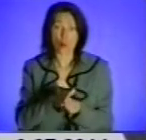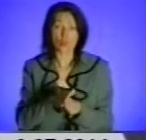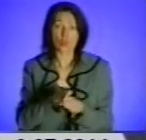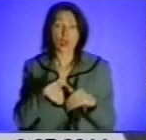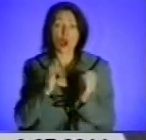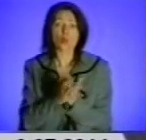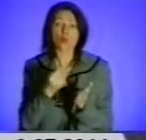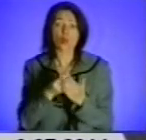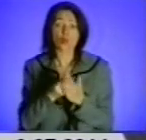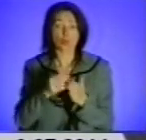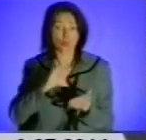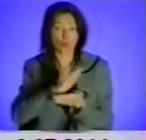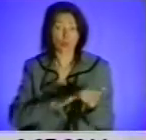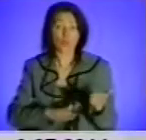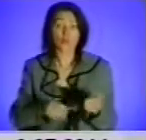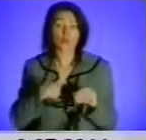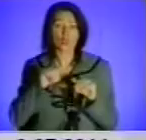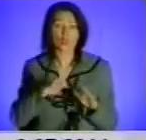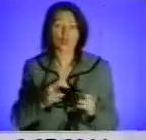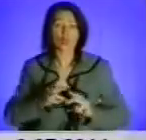вирішувати парламенту.